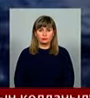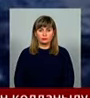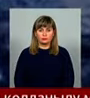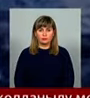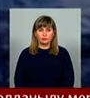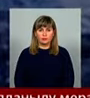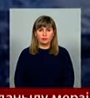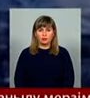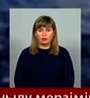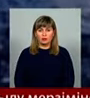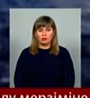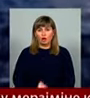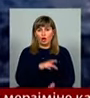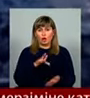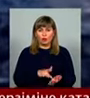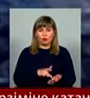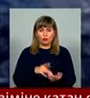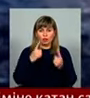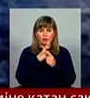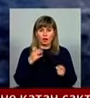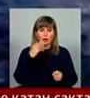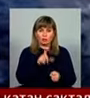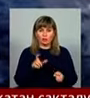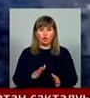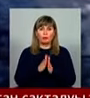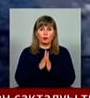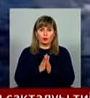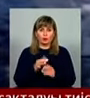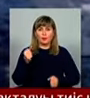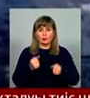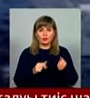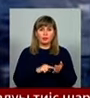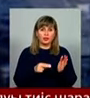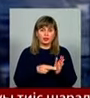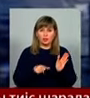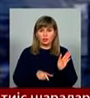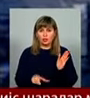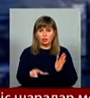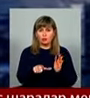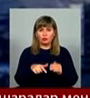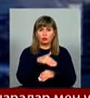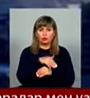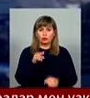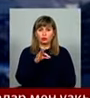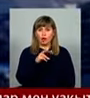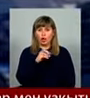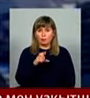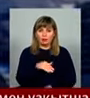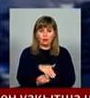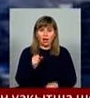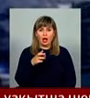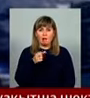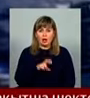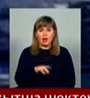Между тем, комендатура города обратилась к алматинцам. Они просят автовладельцев планировать маршруты в объезд улицы Тулеби, проспектов Абая